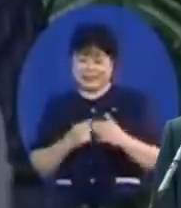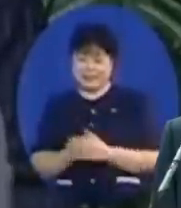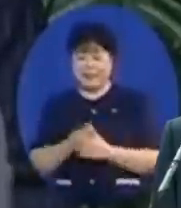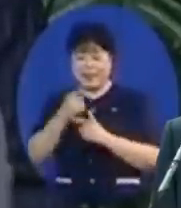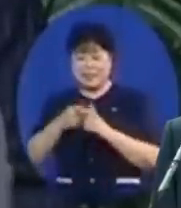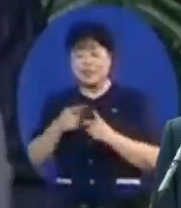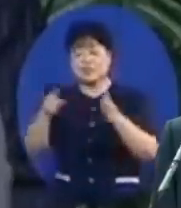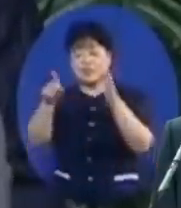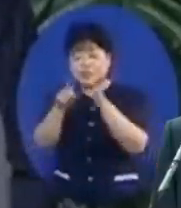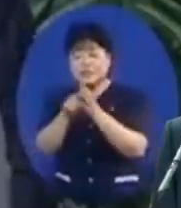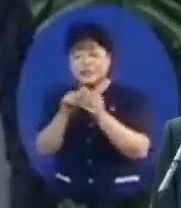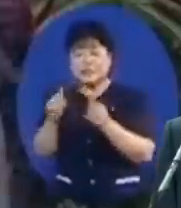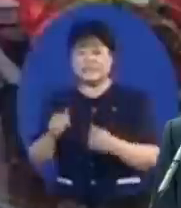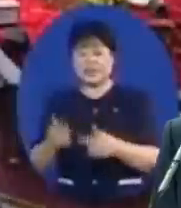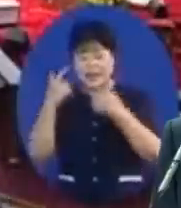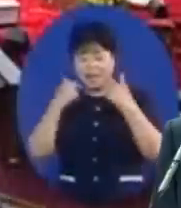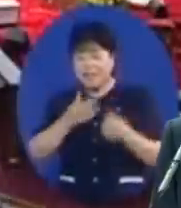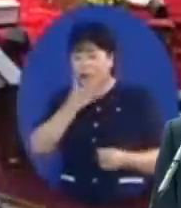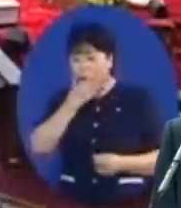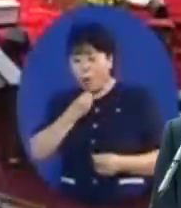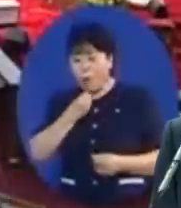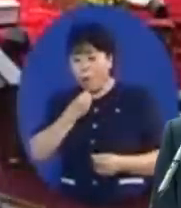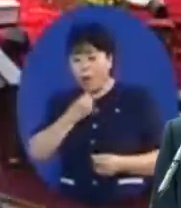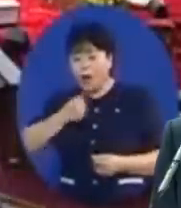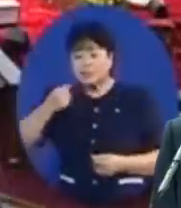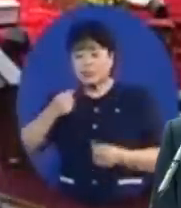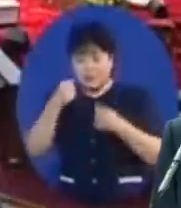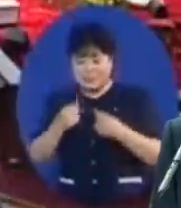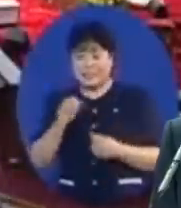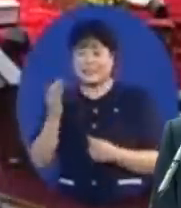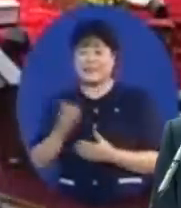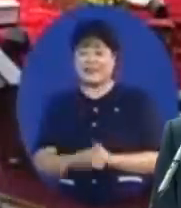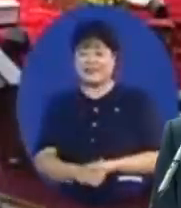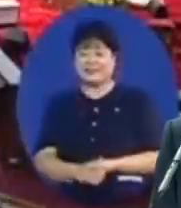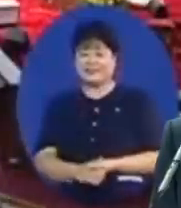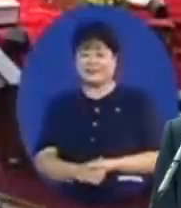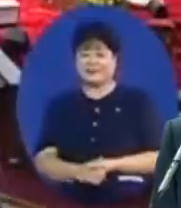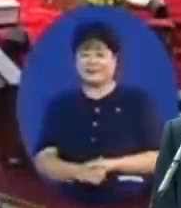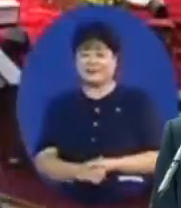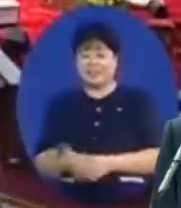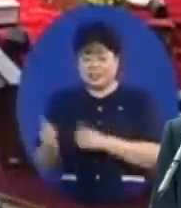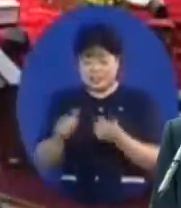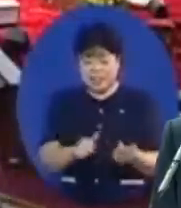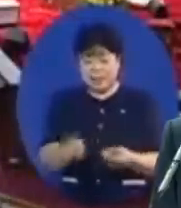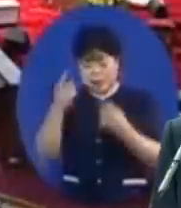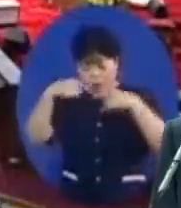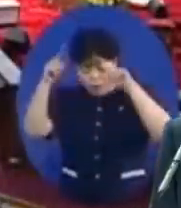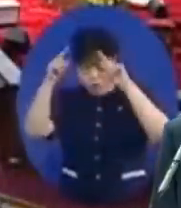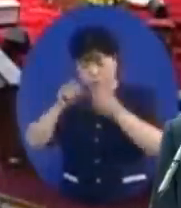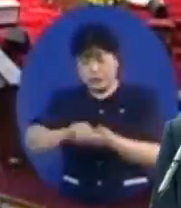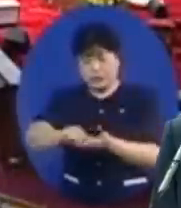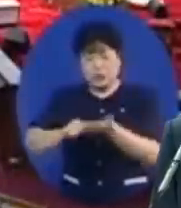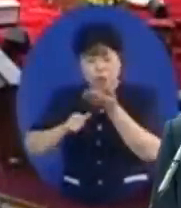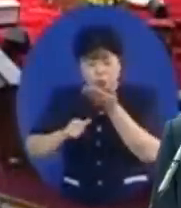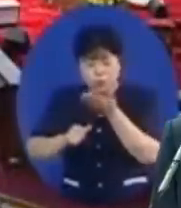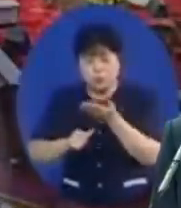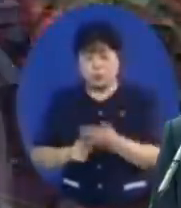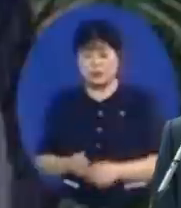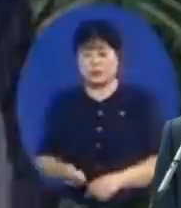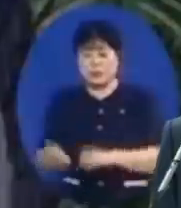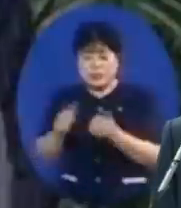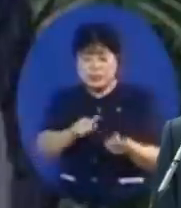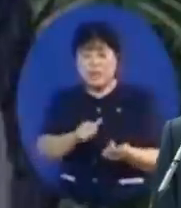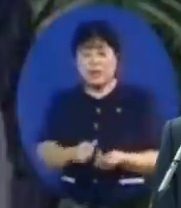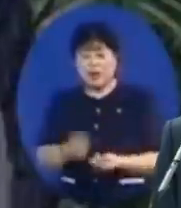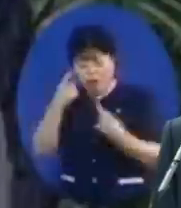예수 믿는 사람들은 항상 복을 갖고 살 수가 있는 것입니다. 사망과 음부의 지옥에 사망과 음부가